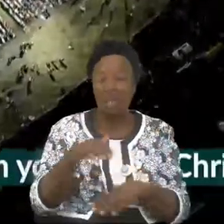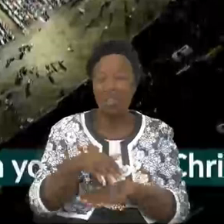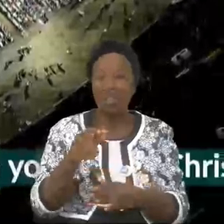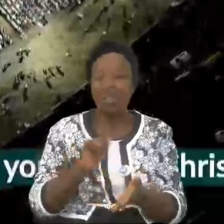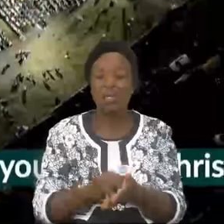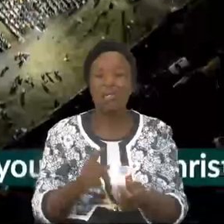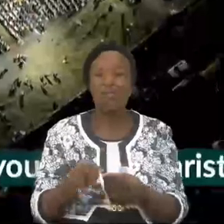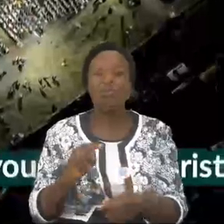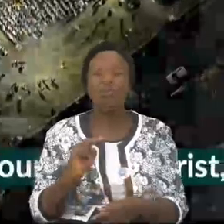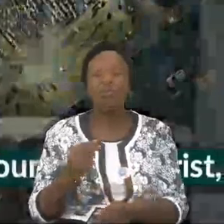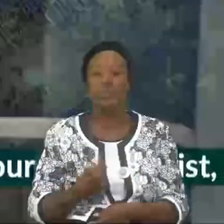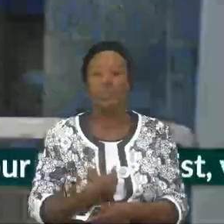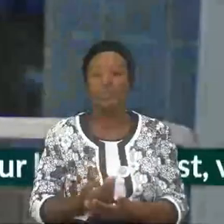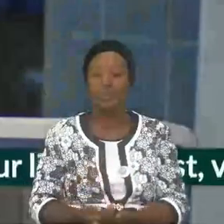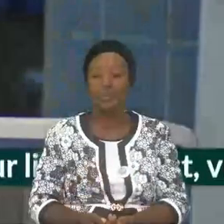Et envoie-les.